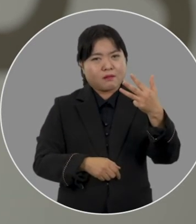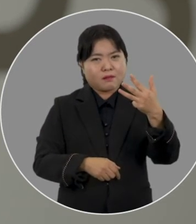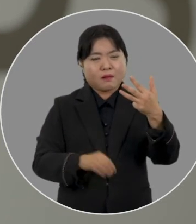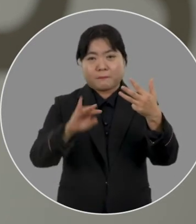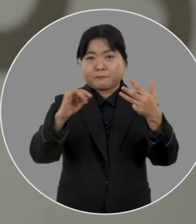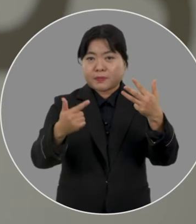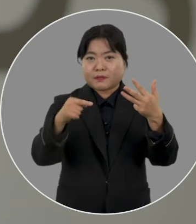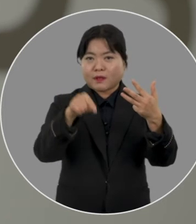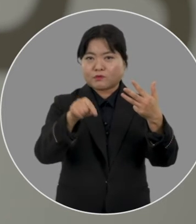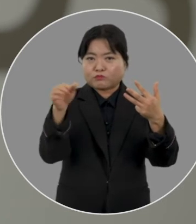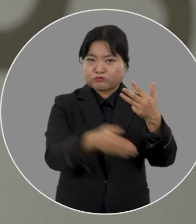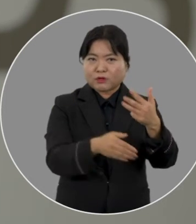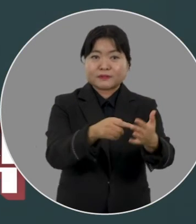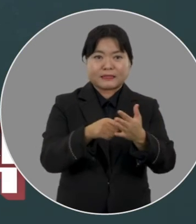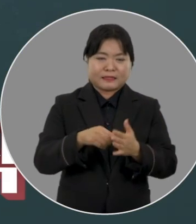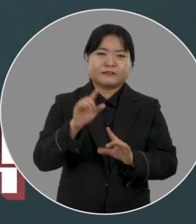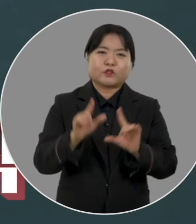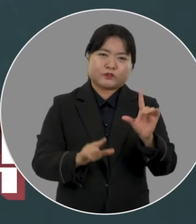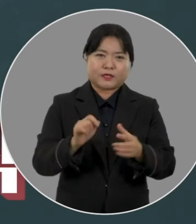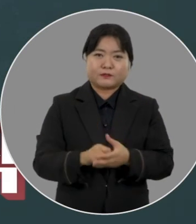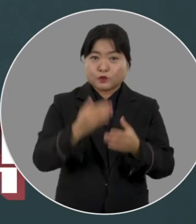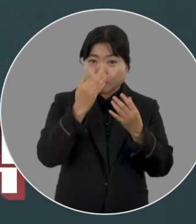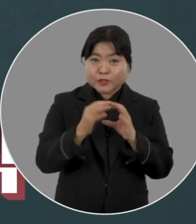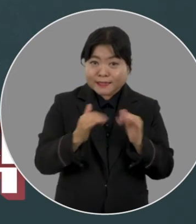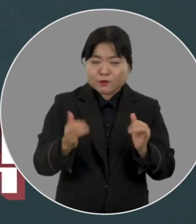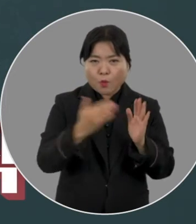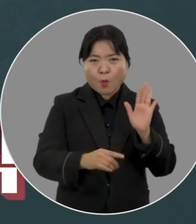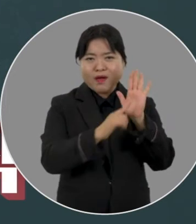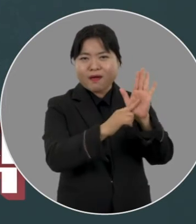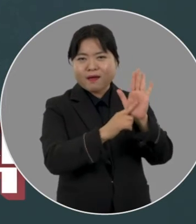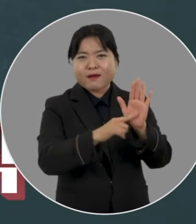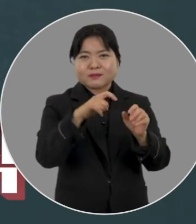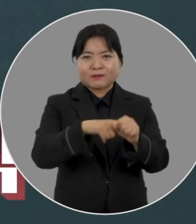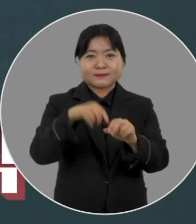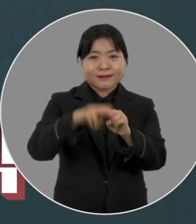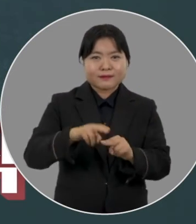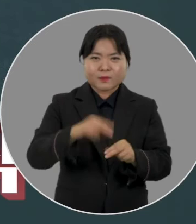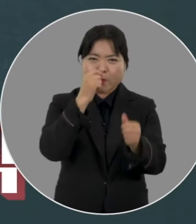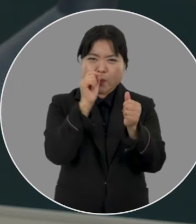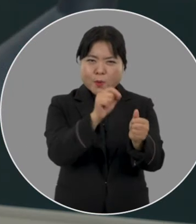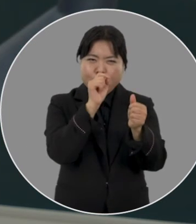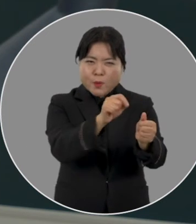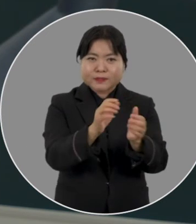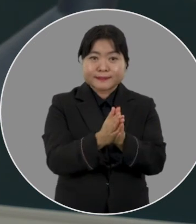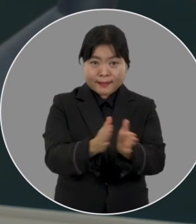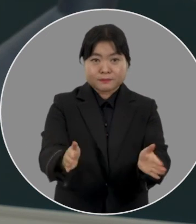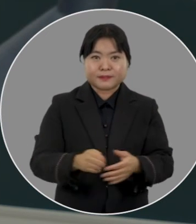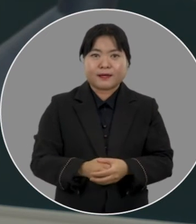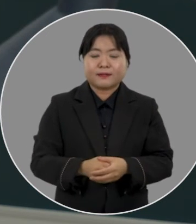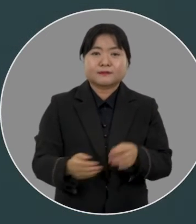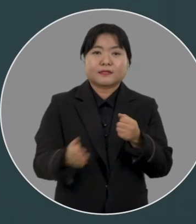1938년도 빈에서부터 나타난 현상인데, 유대인들을 공개적인 자리에서 모욕을 주기 시작합니다. 그래서 예를